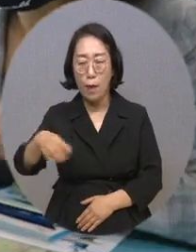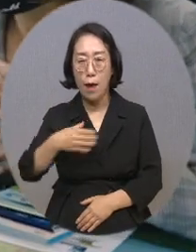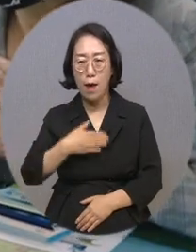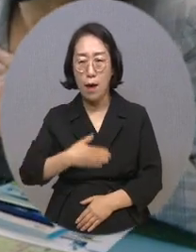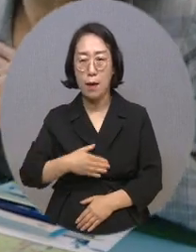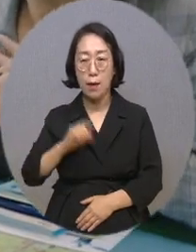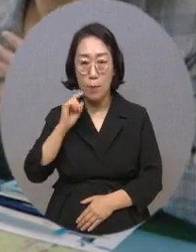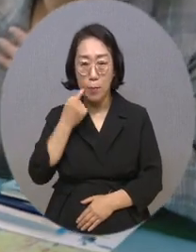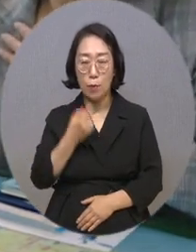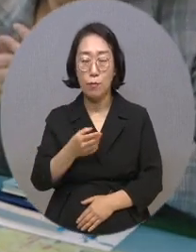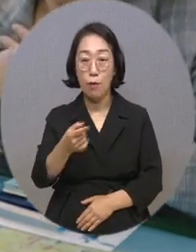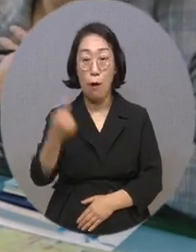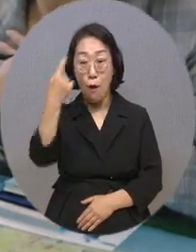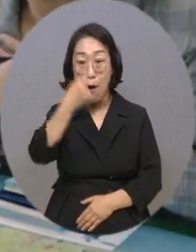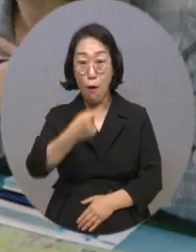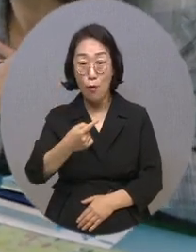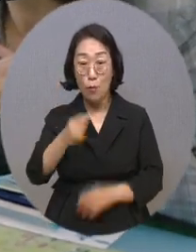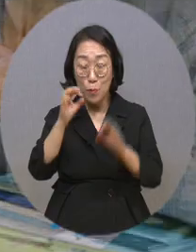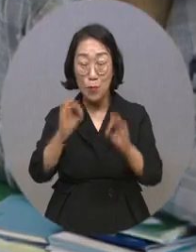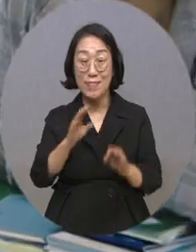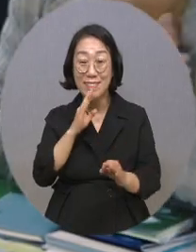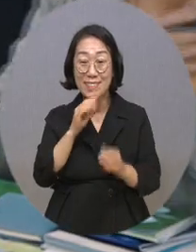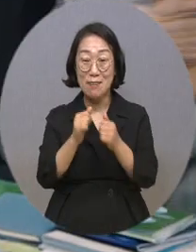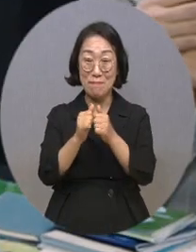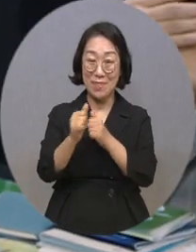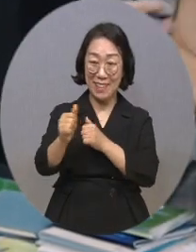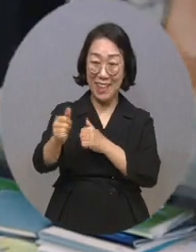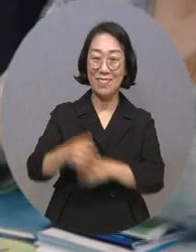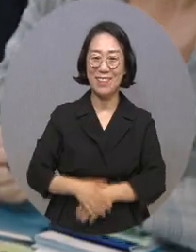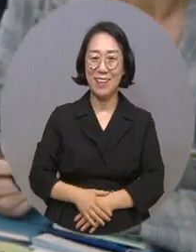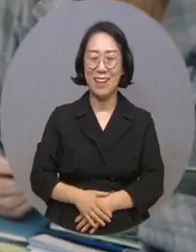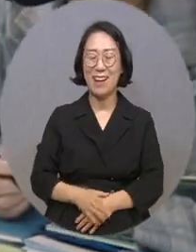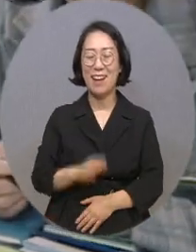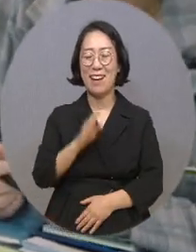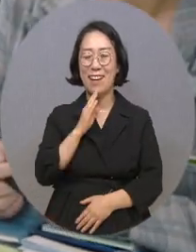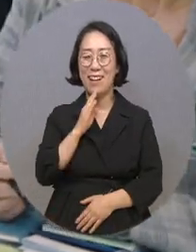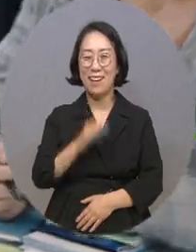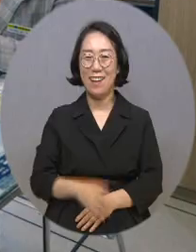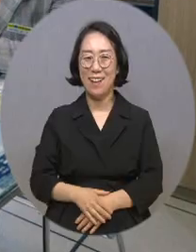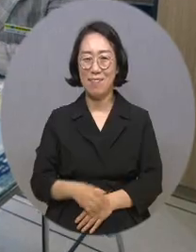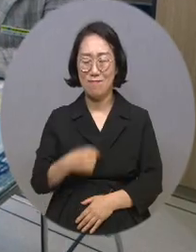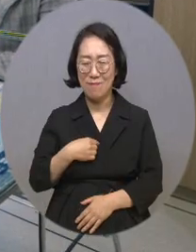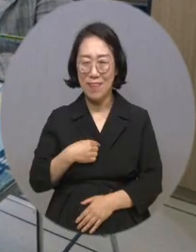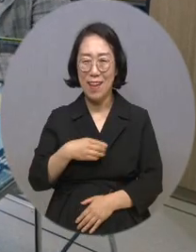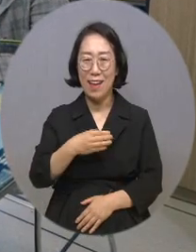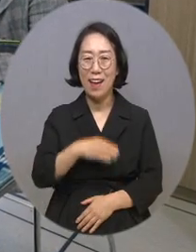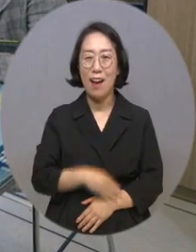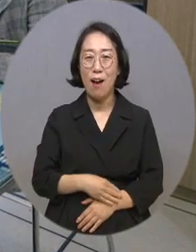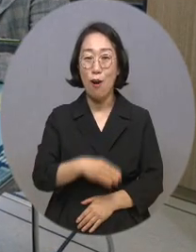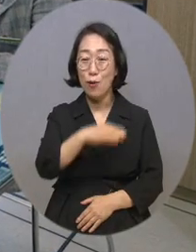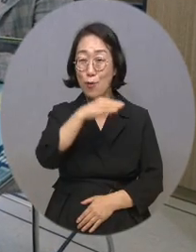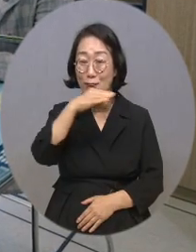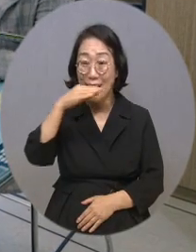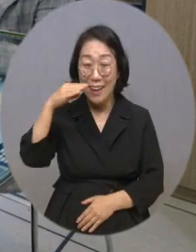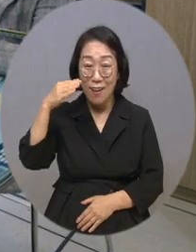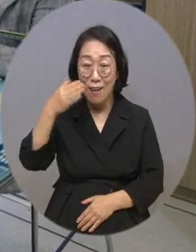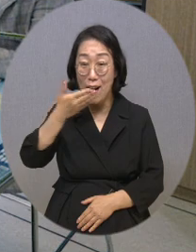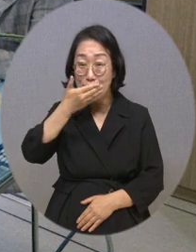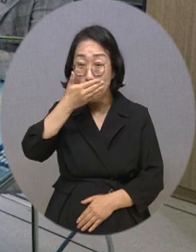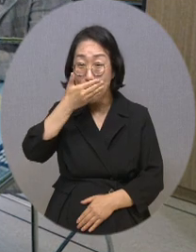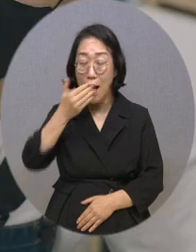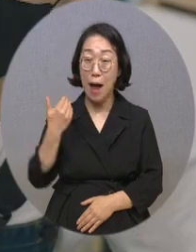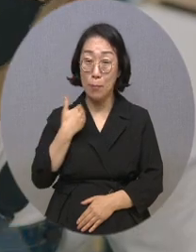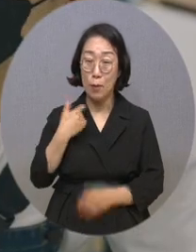나상도 씨 생각보다 더 한민보다 훨씬 미남이시네요. 이게 왜냐면 가려놔서 그래요. 얼굴에 잡는 게 가려놔서 좀